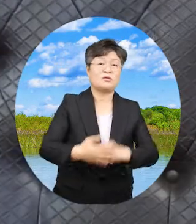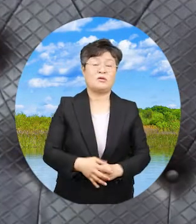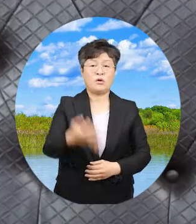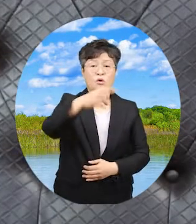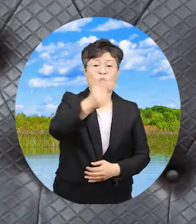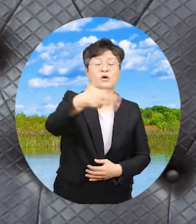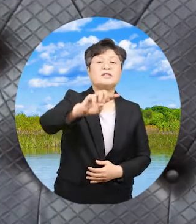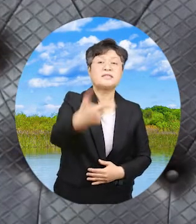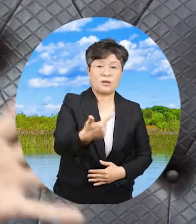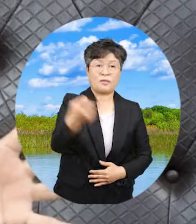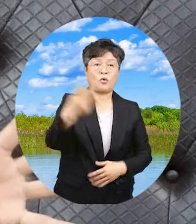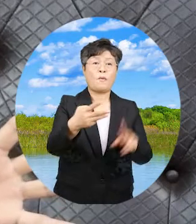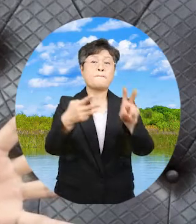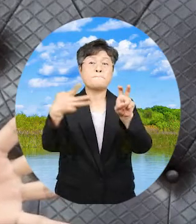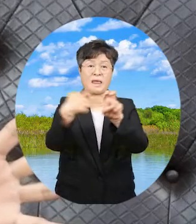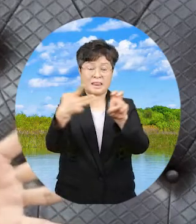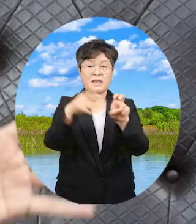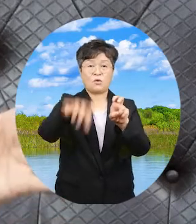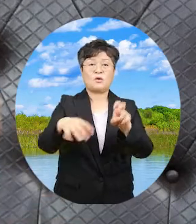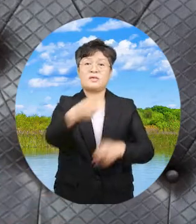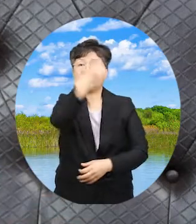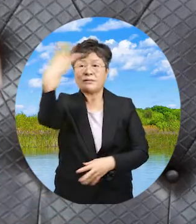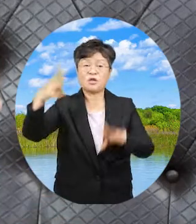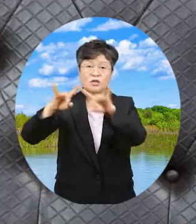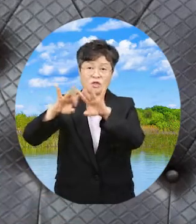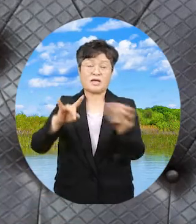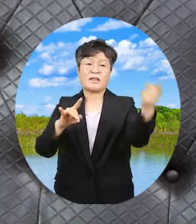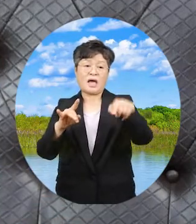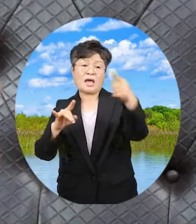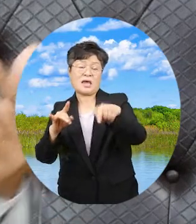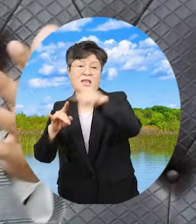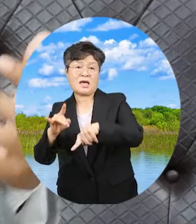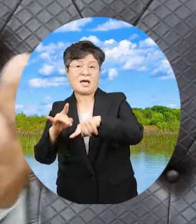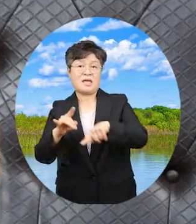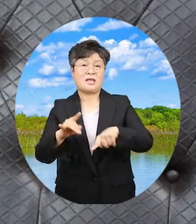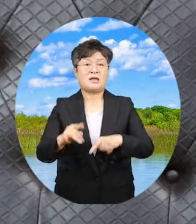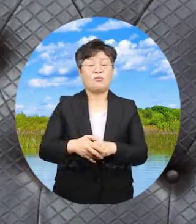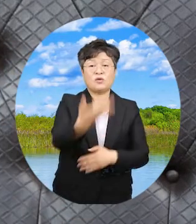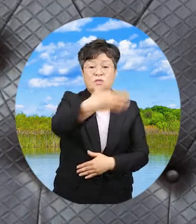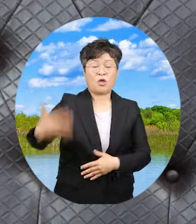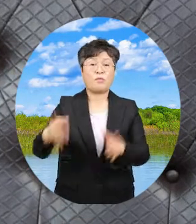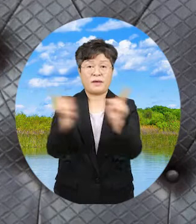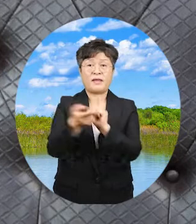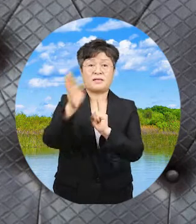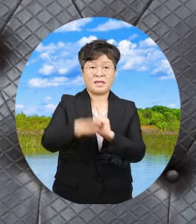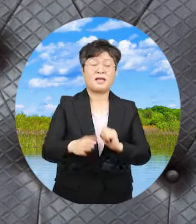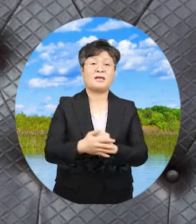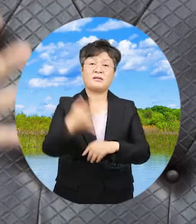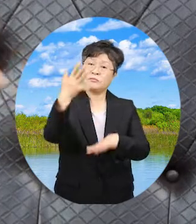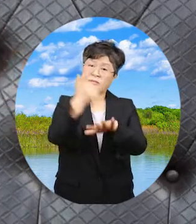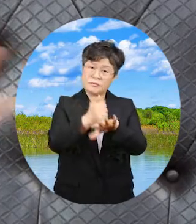보면은, 굉장히 중요하다. 여기는 나름대로. 어떤 용인과 화성과 행정구역의 경계이면서